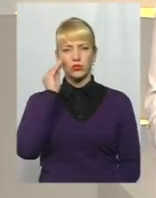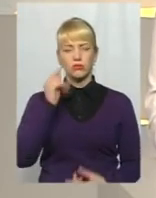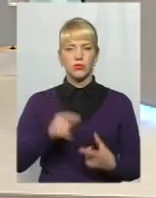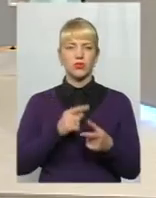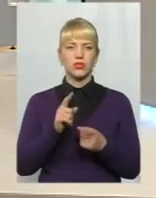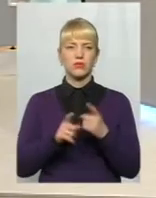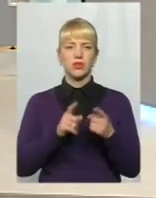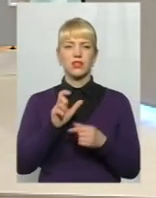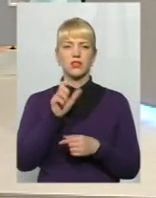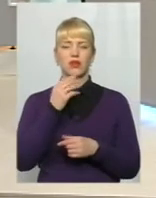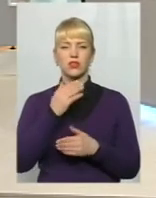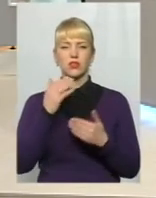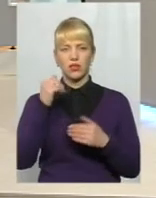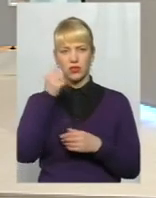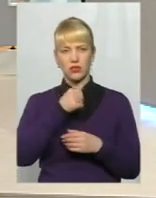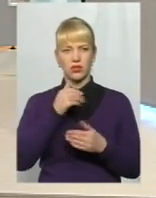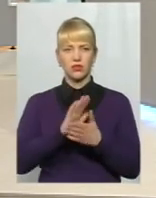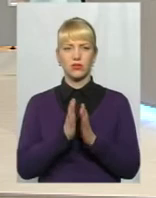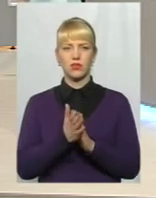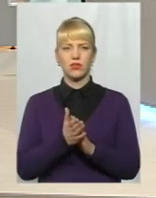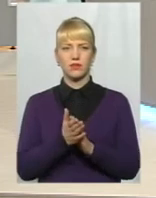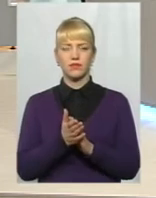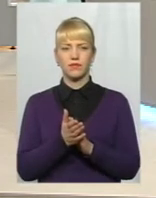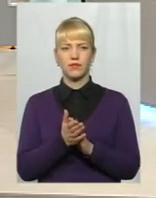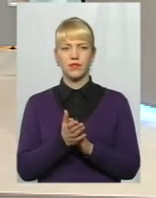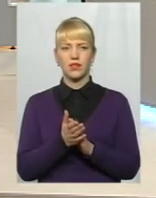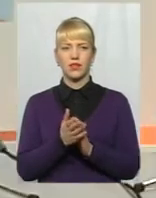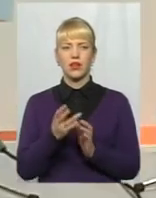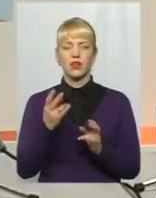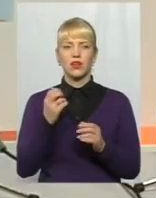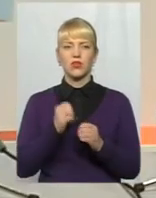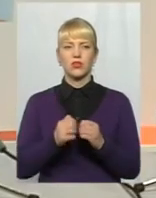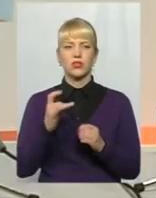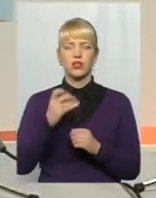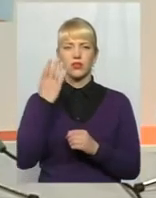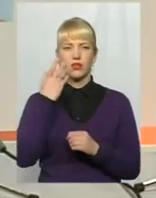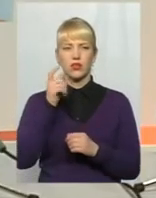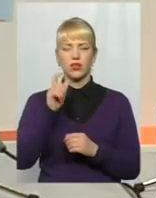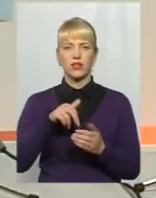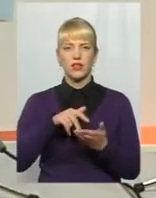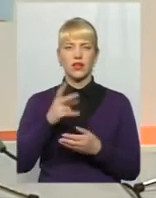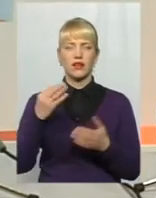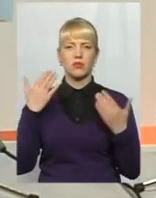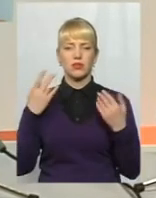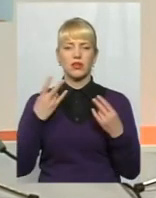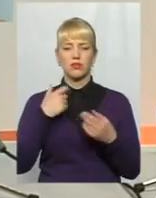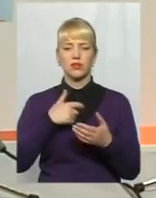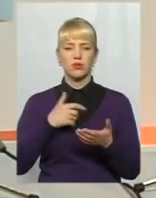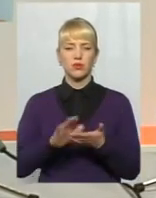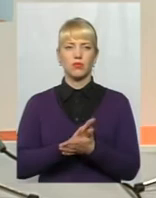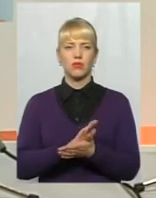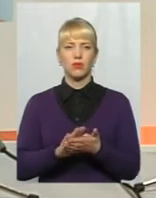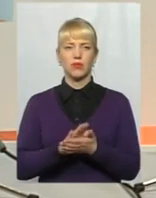роки ситуація? Ситуація зміниться, коли кожна людина починати себе. Кожен раз, коли людина виходить на відпочинок, треба за собою прибрати, не залишати